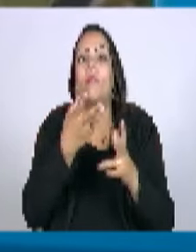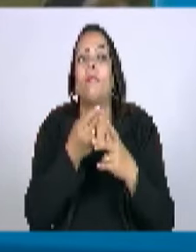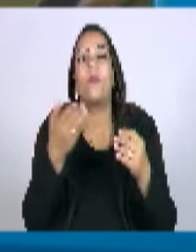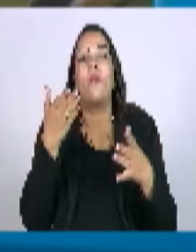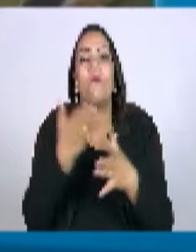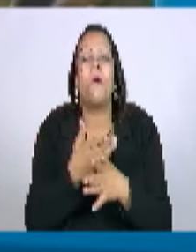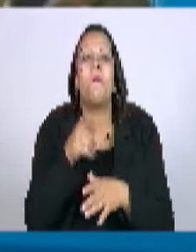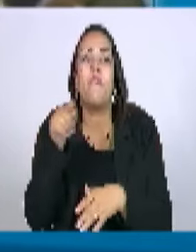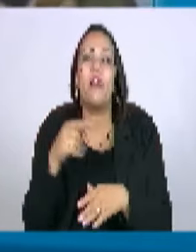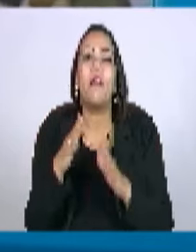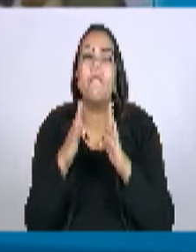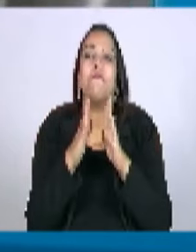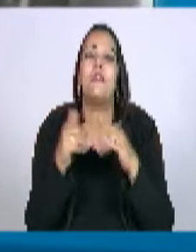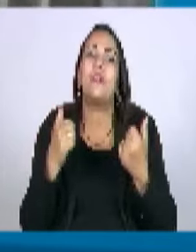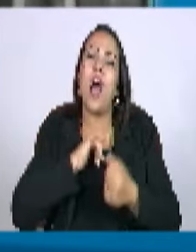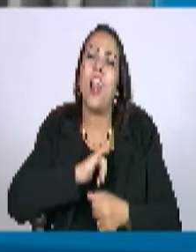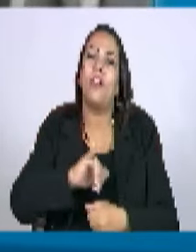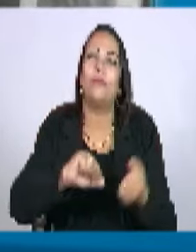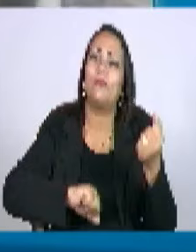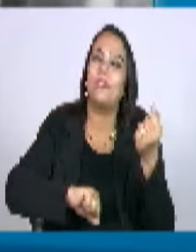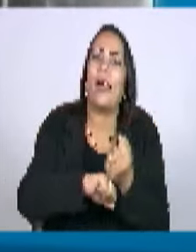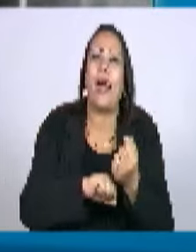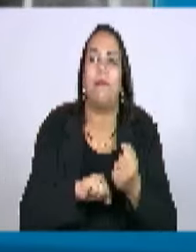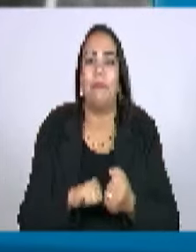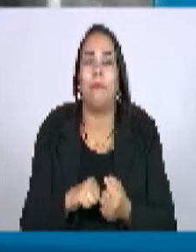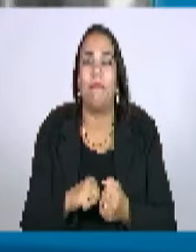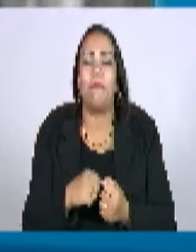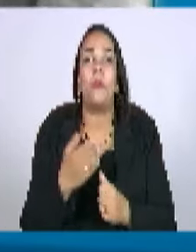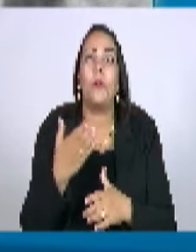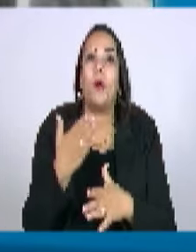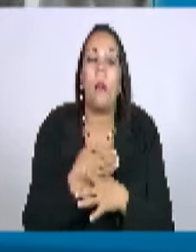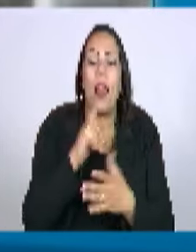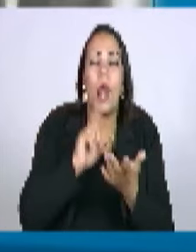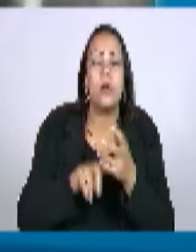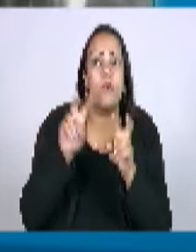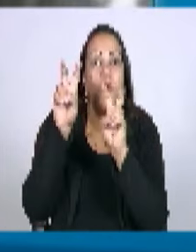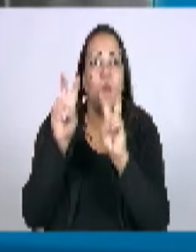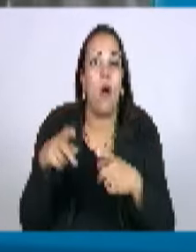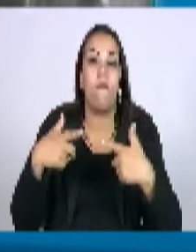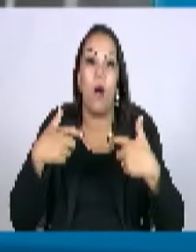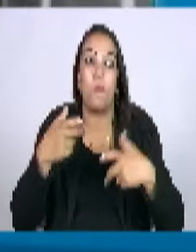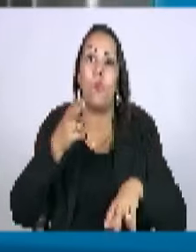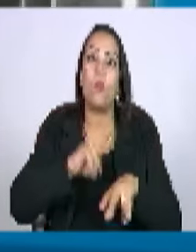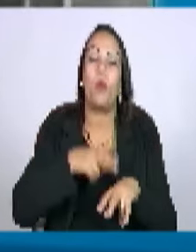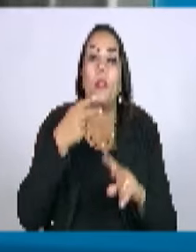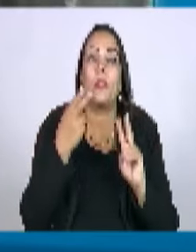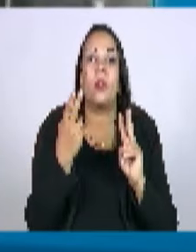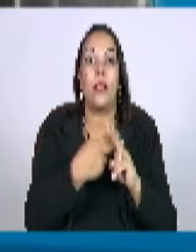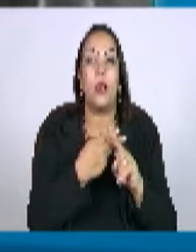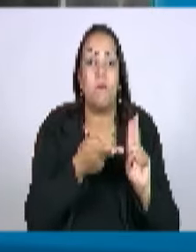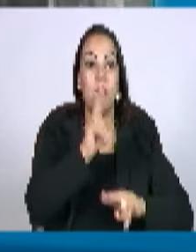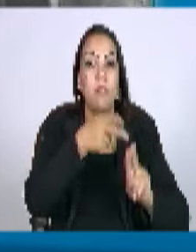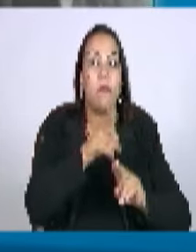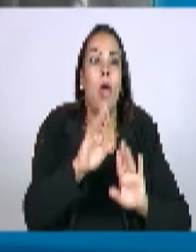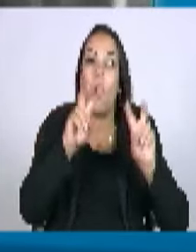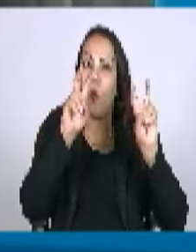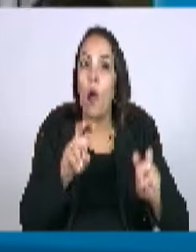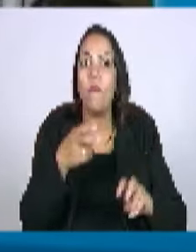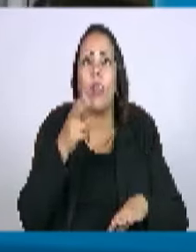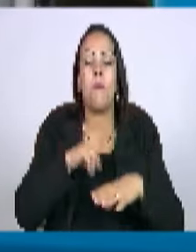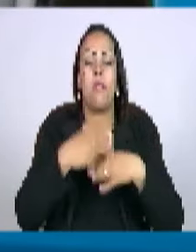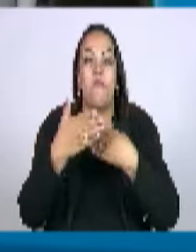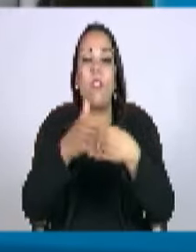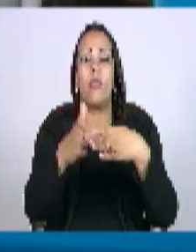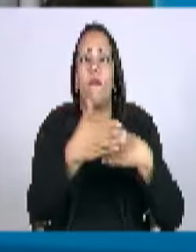موقف مصر الداعي الى ايقاف العمليات العسكريه وقف التهجير فتح المنافذ امام